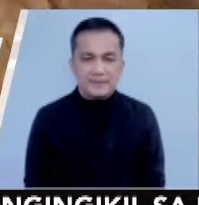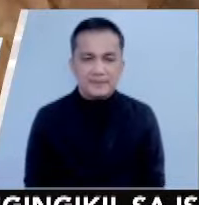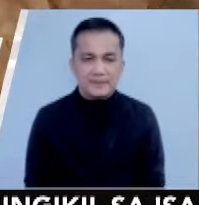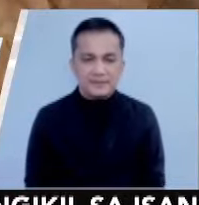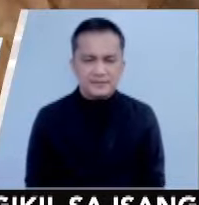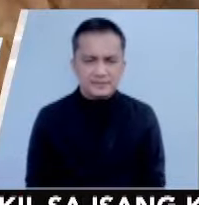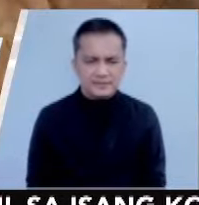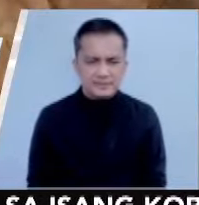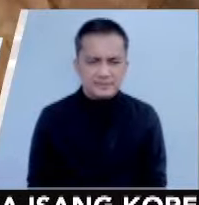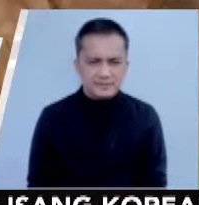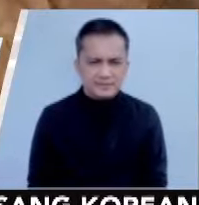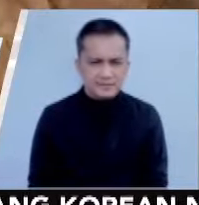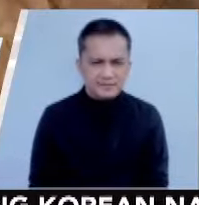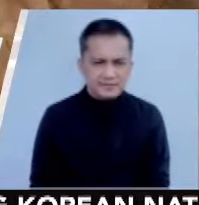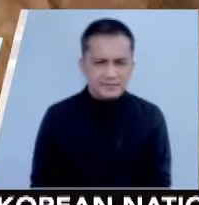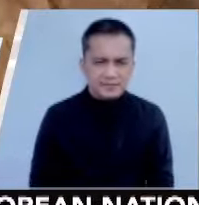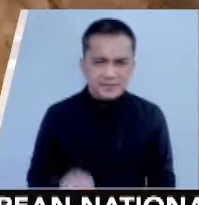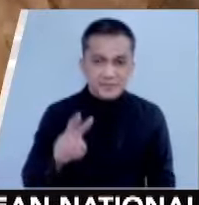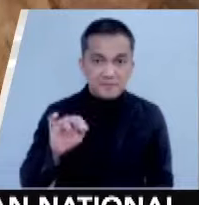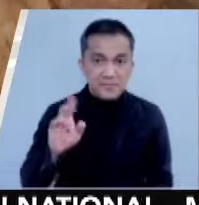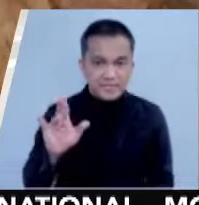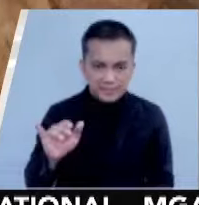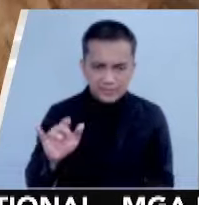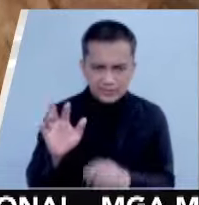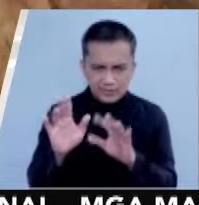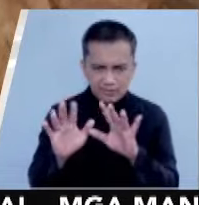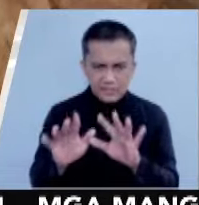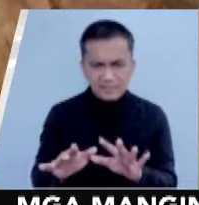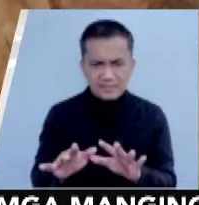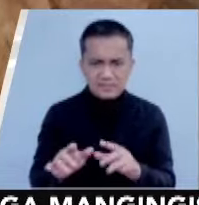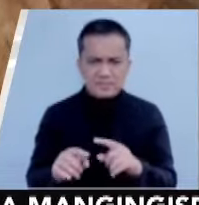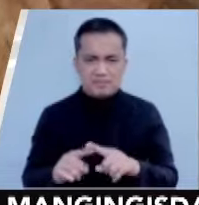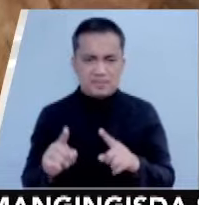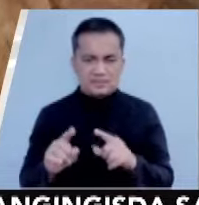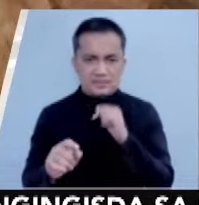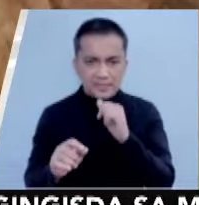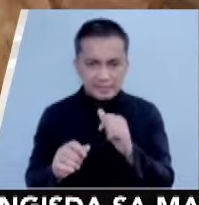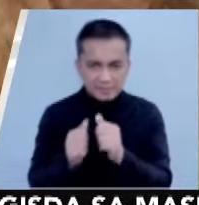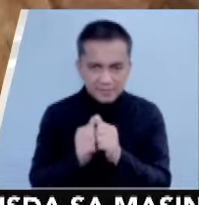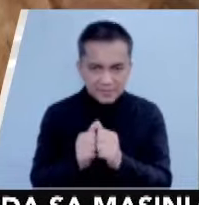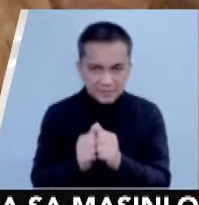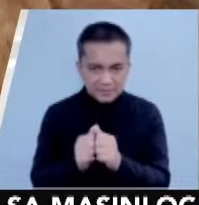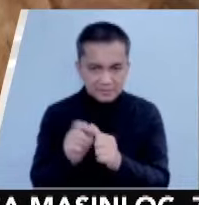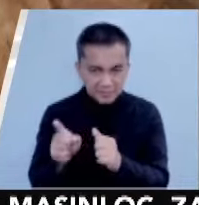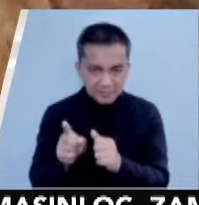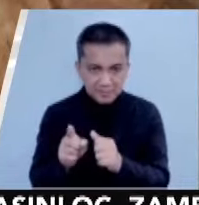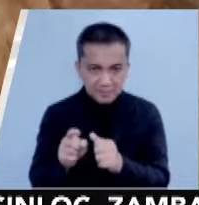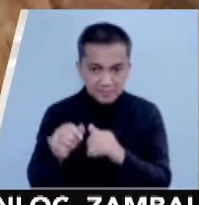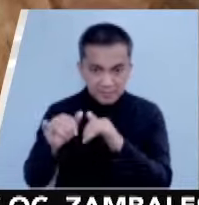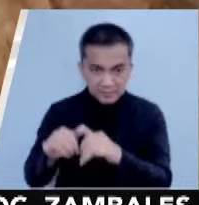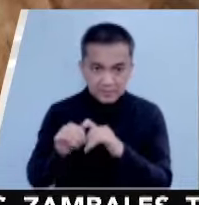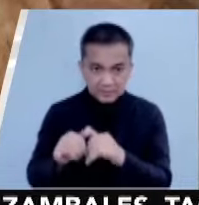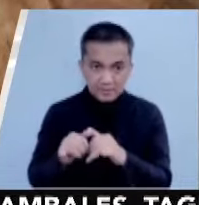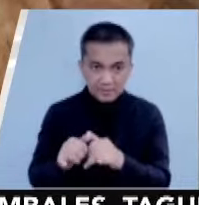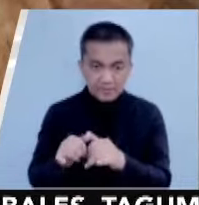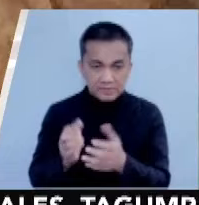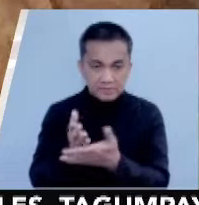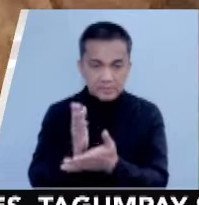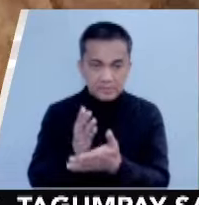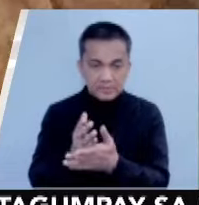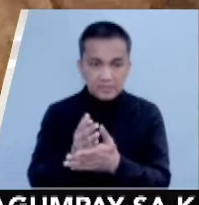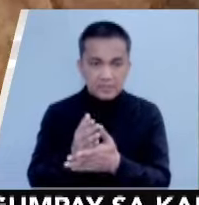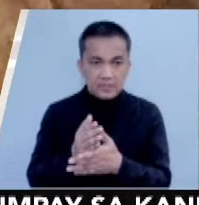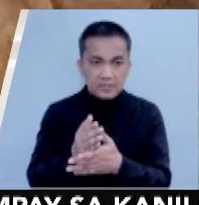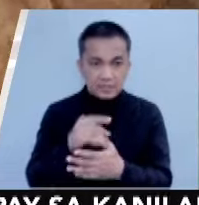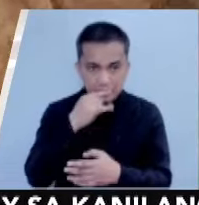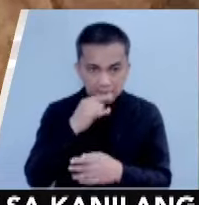Oscar Vicky tag-ulan na nga pero hindi naman ibig sabihin nito eh pirmi na lang basta-basta ang mga kids sa bahay